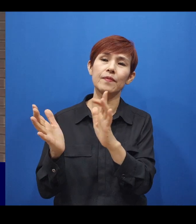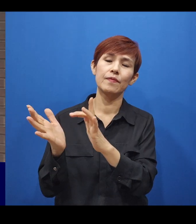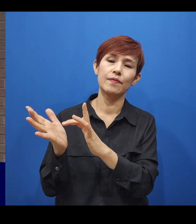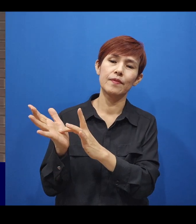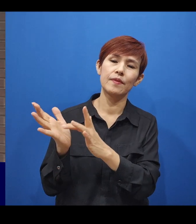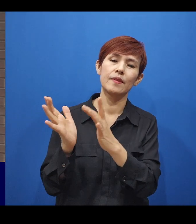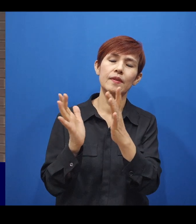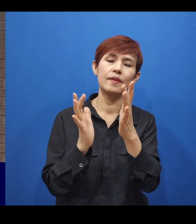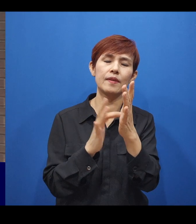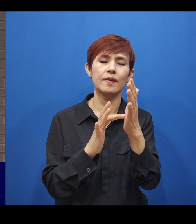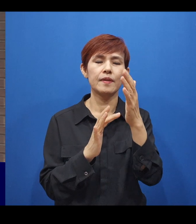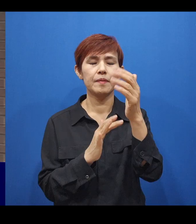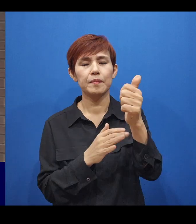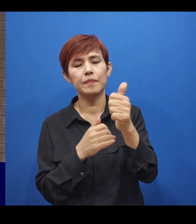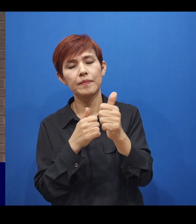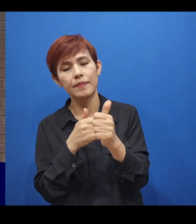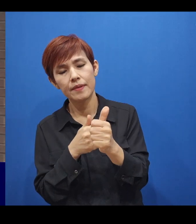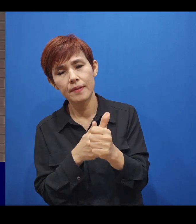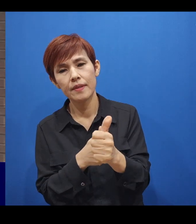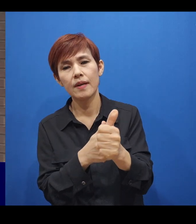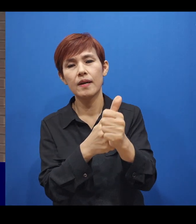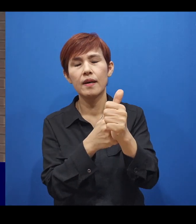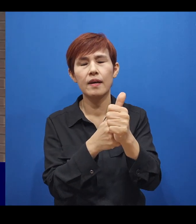일, 예수를